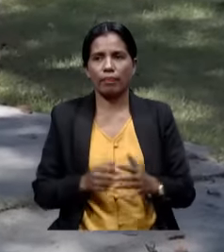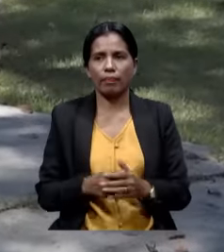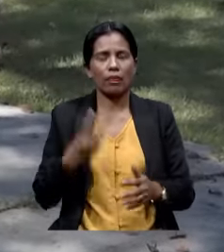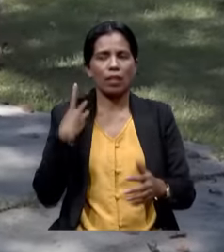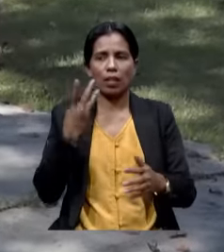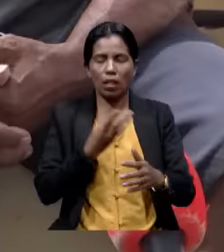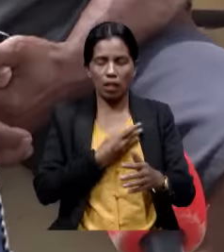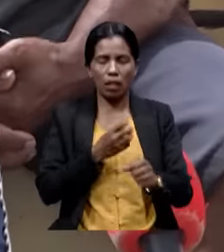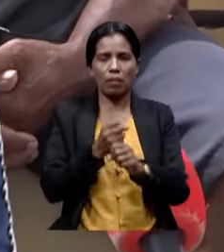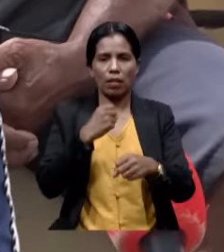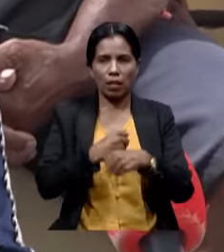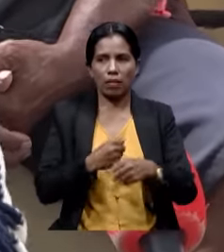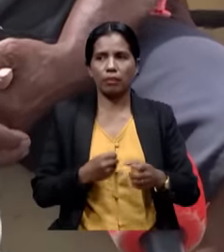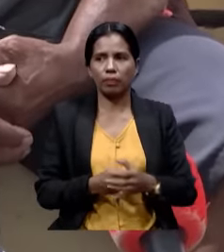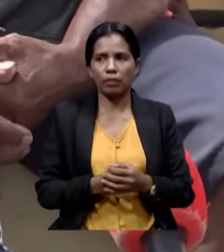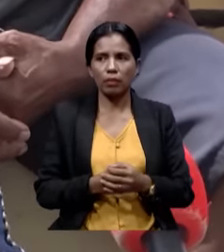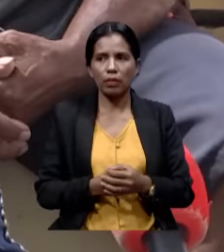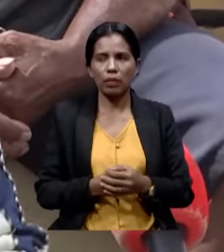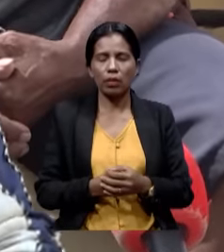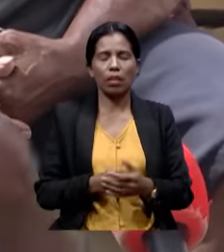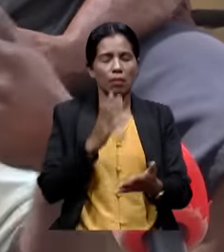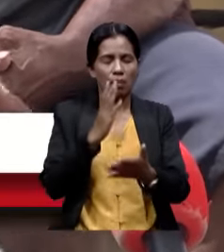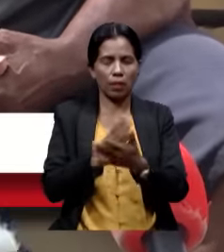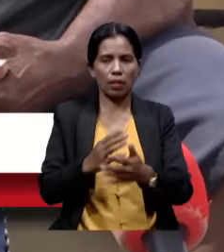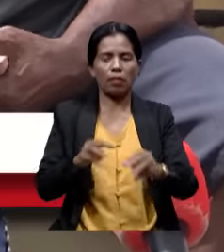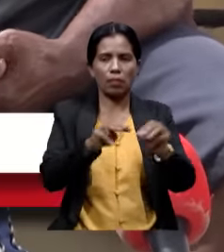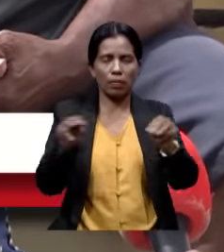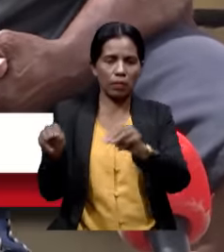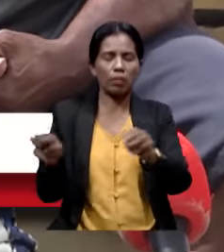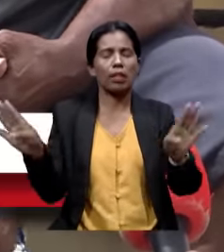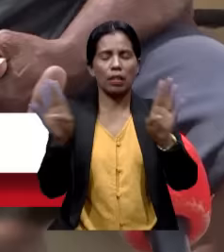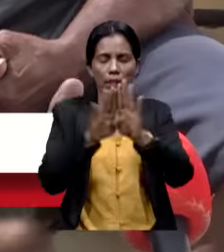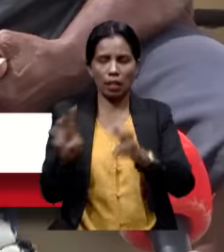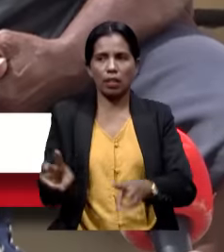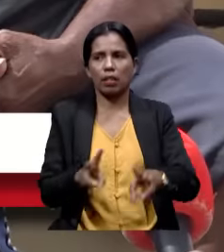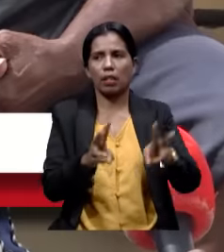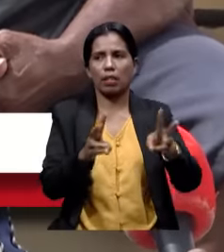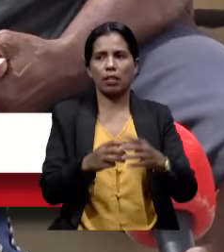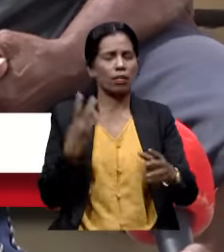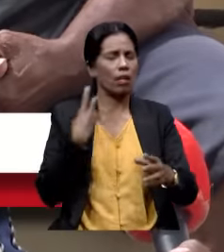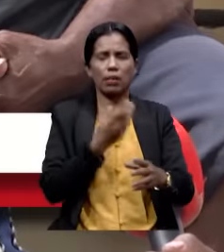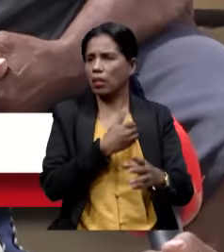ami makalo matat ba iebe, movimento sira, ia neta mbai leba nabele takadala. Mas ambi ne ambi sirak takadala.